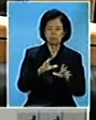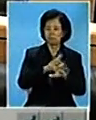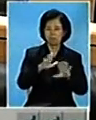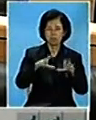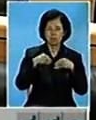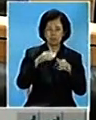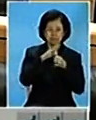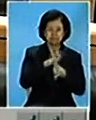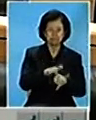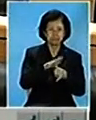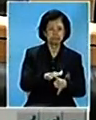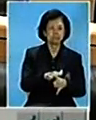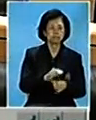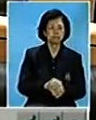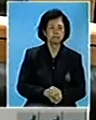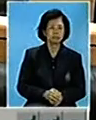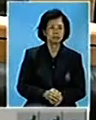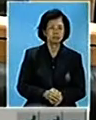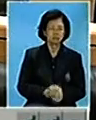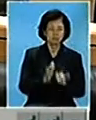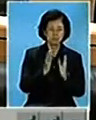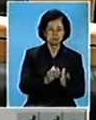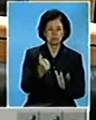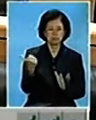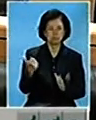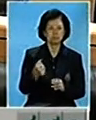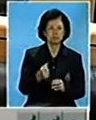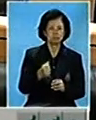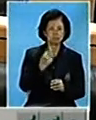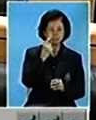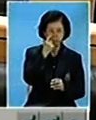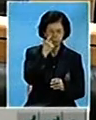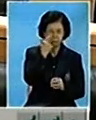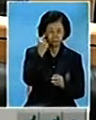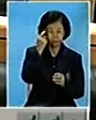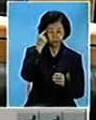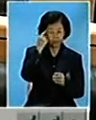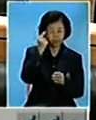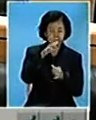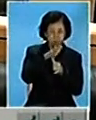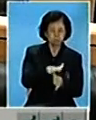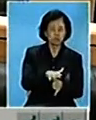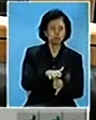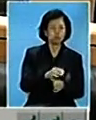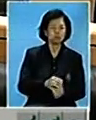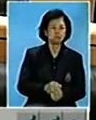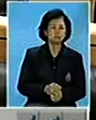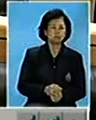มขู่ของใครก็ตามนะครับที่คิดจะข่มขู่เพื่อจะครอบงำท่าน